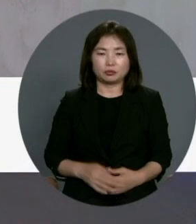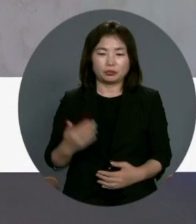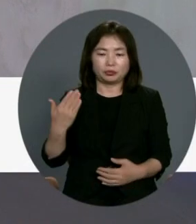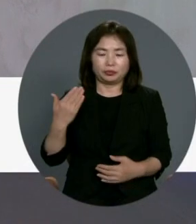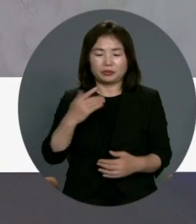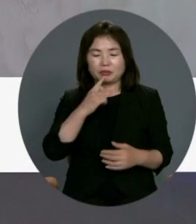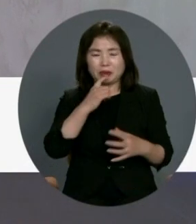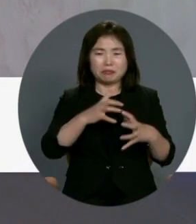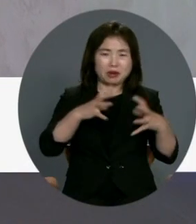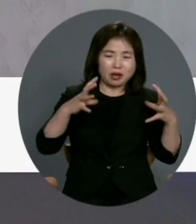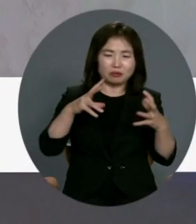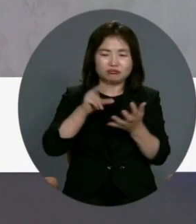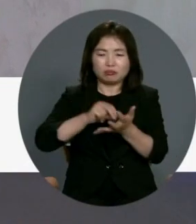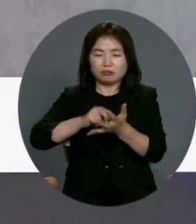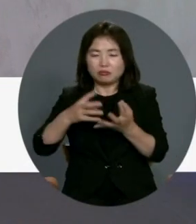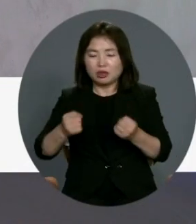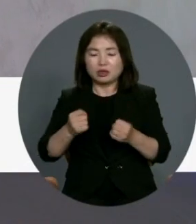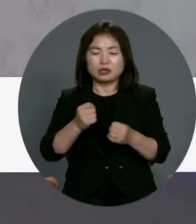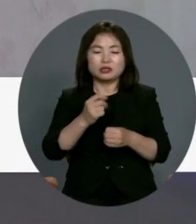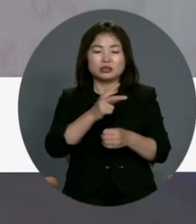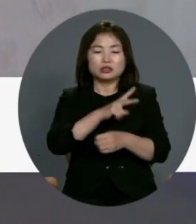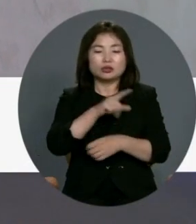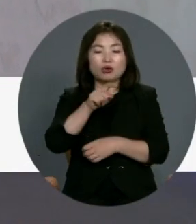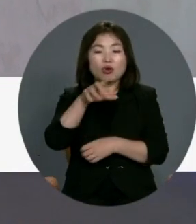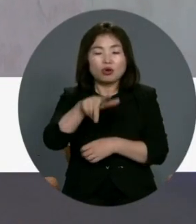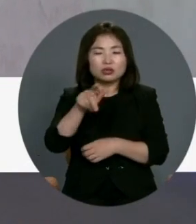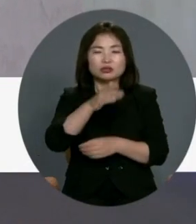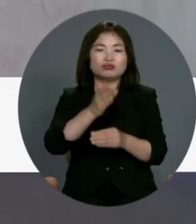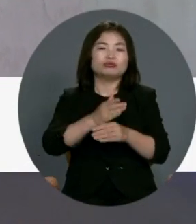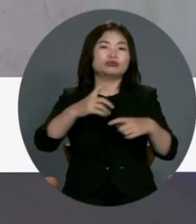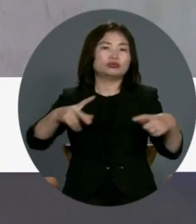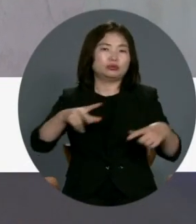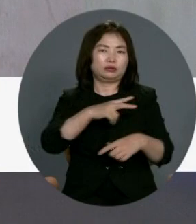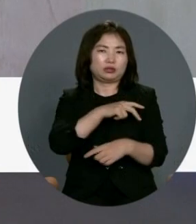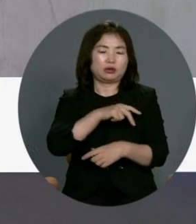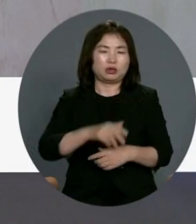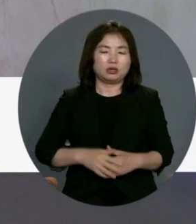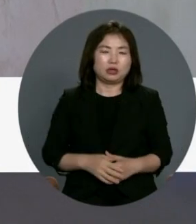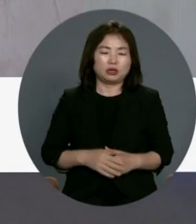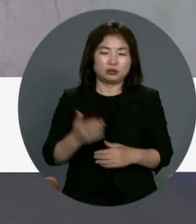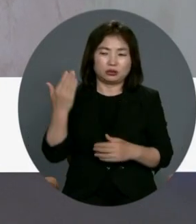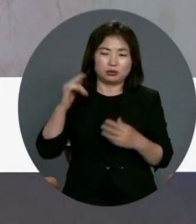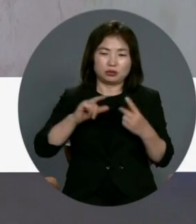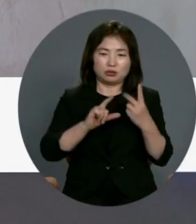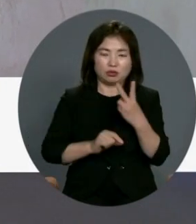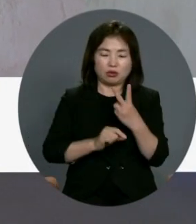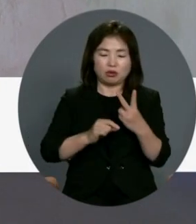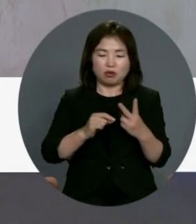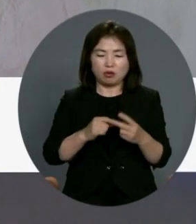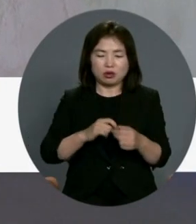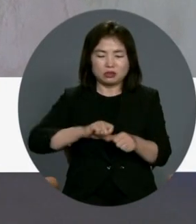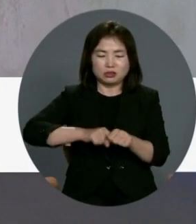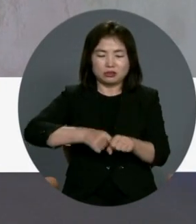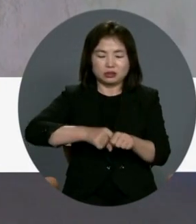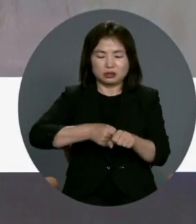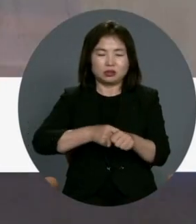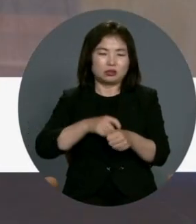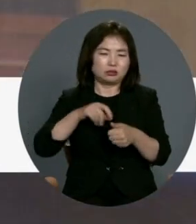최근 말 많고 탈 많은 대구 지역 기초의회, 바로 중고의회입니다. 지난 2월 구의원들이 잇따라 징계를